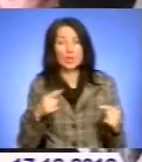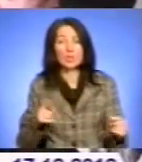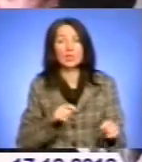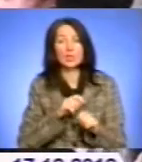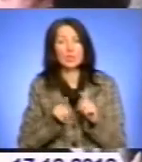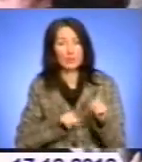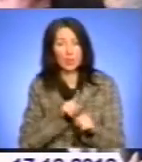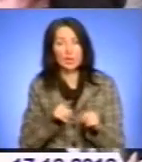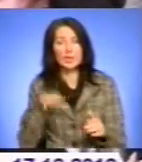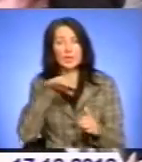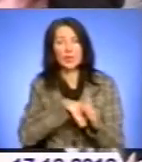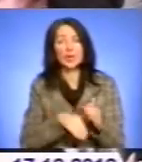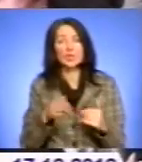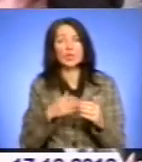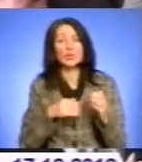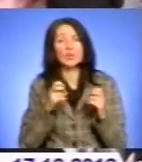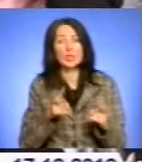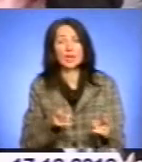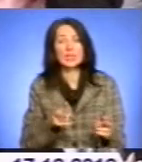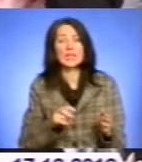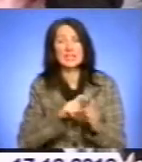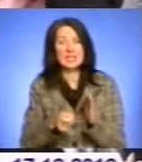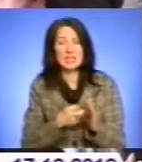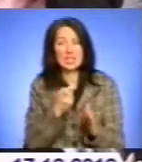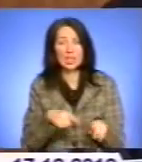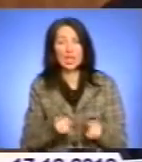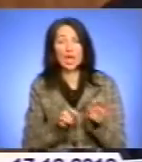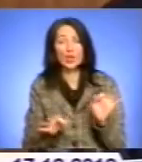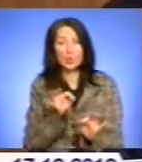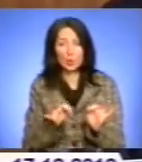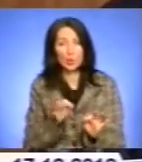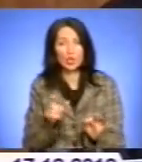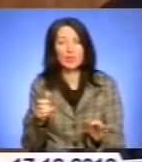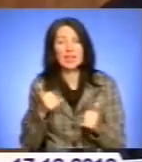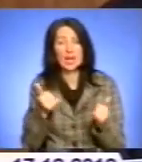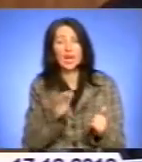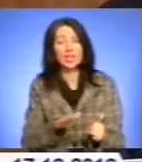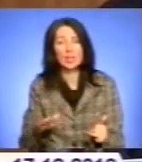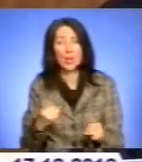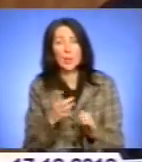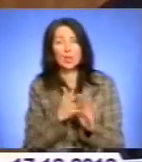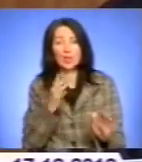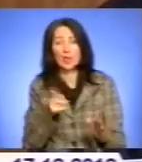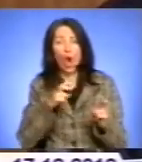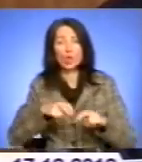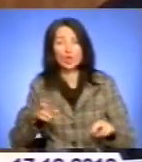Запроваджено спеціалізацію слідчих і суддів для дітей. Першочерговість їх розгляду в